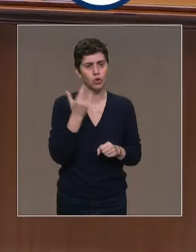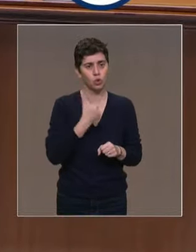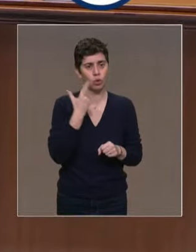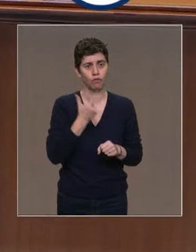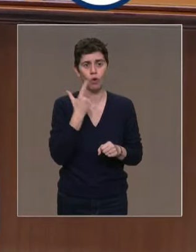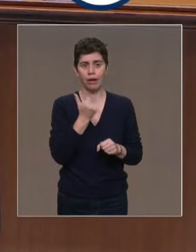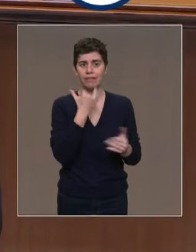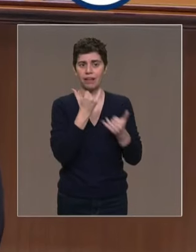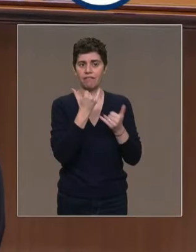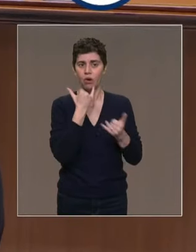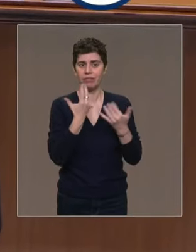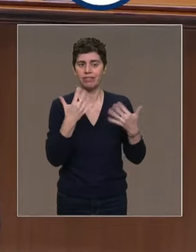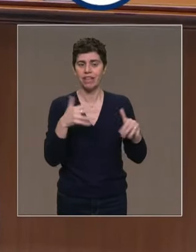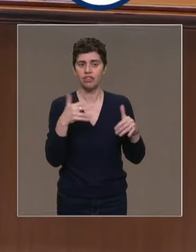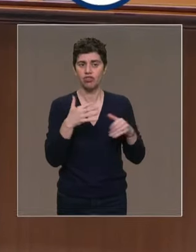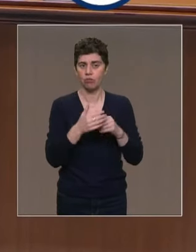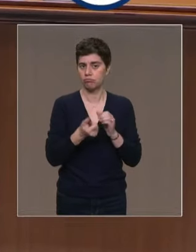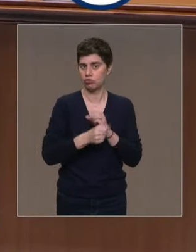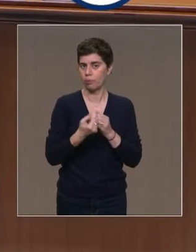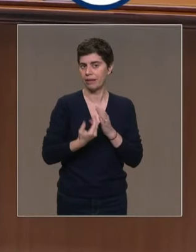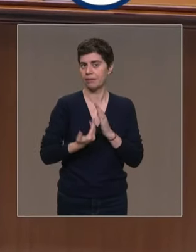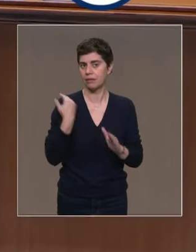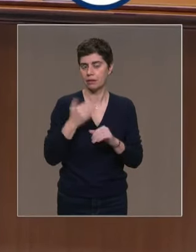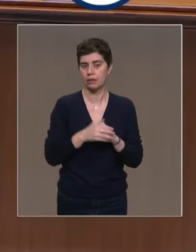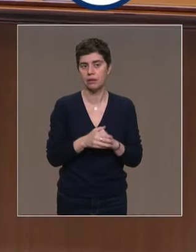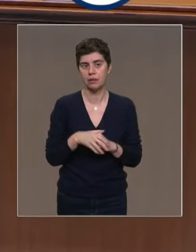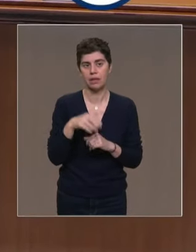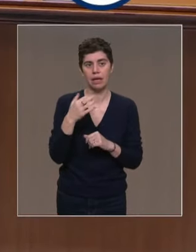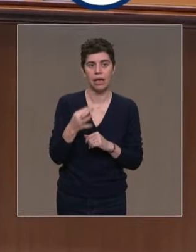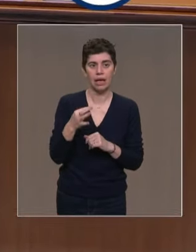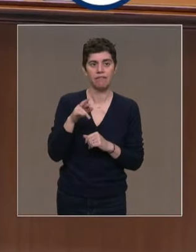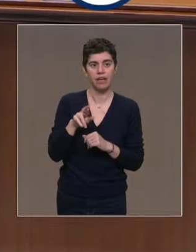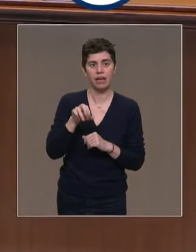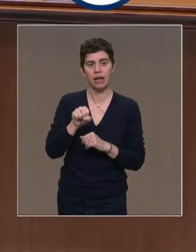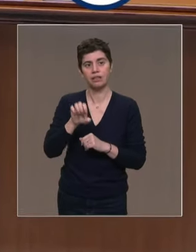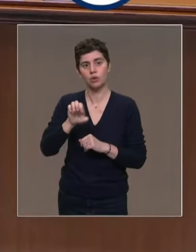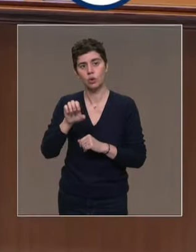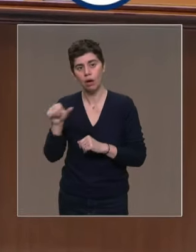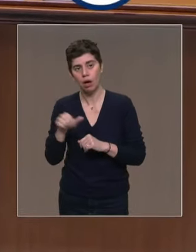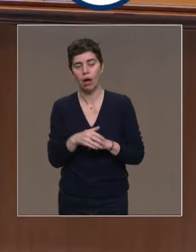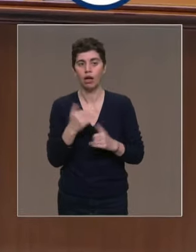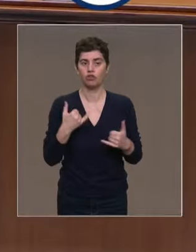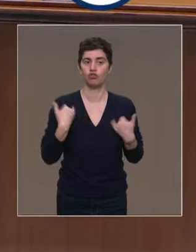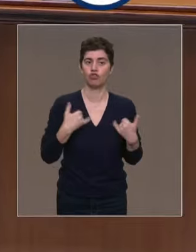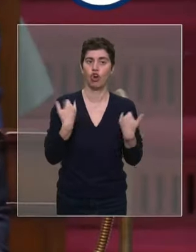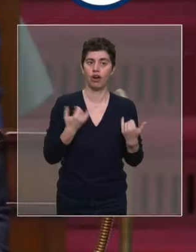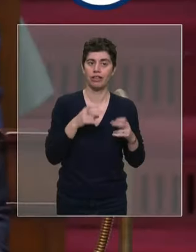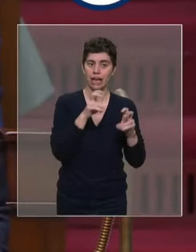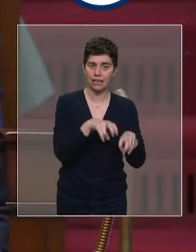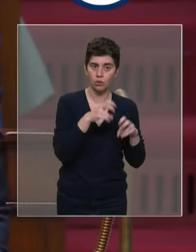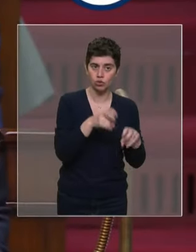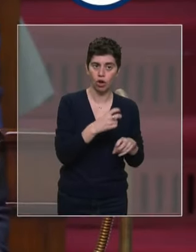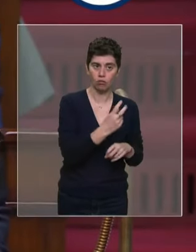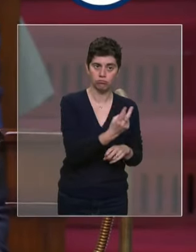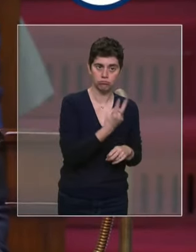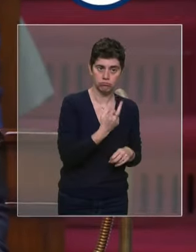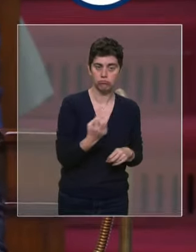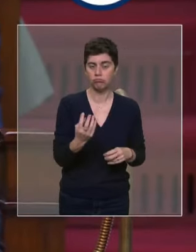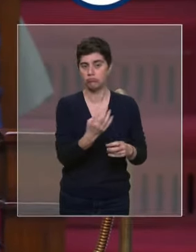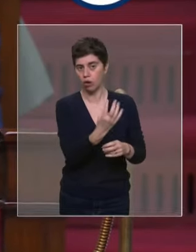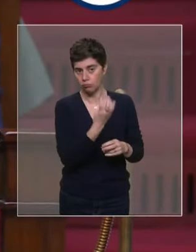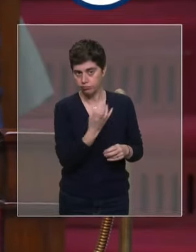au cours de ces dernières semaines et que j'ai eu l'occasion de rencontrer la FRSEA, les jeunes agriculteurs, seuls avec